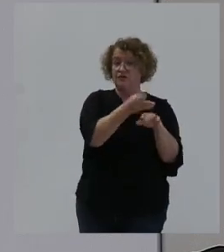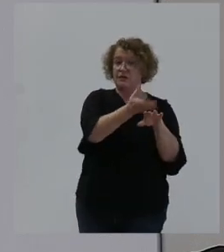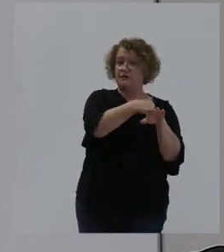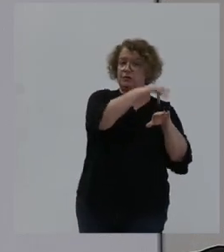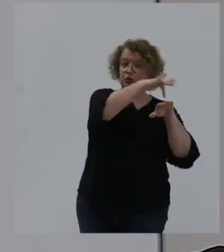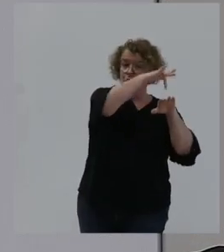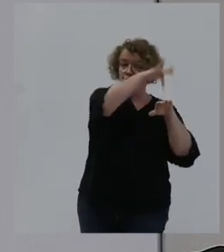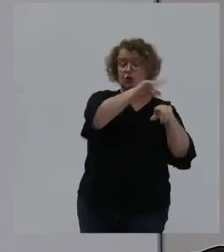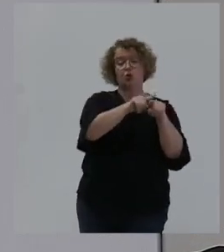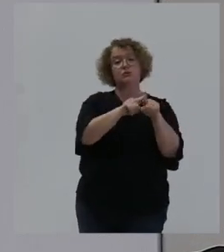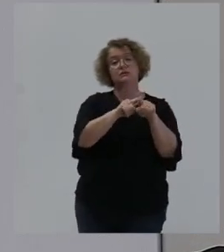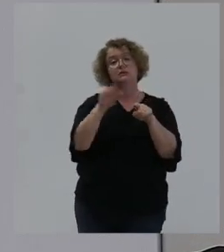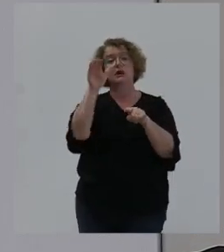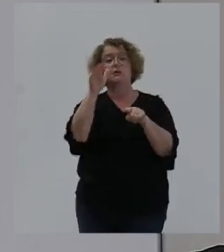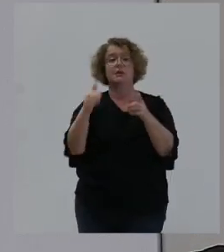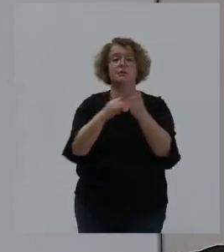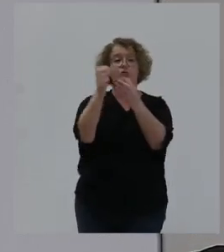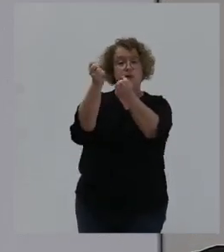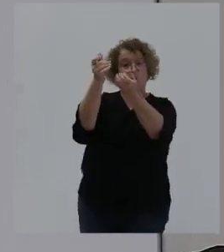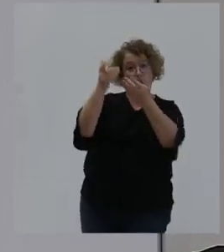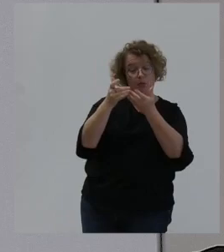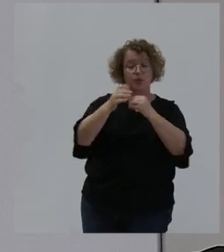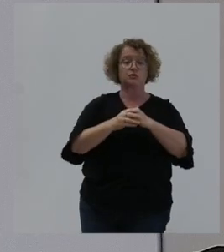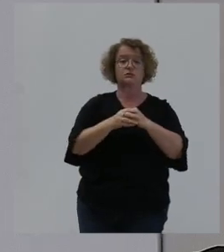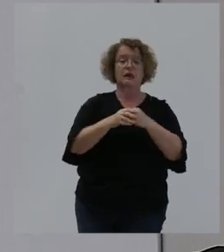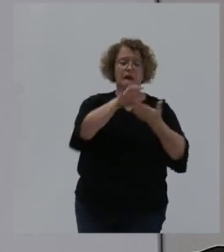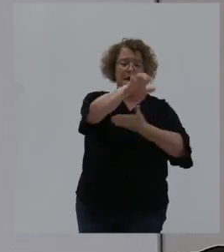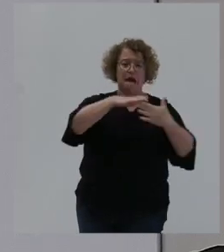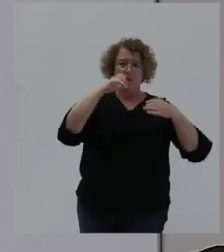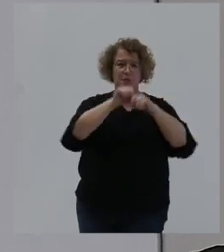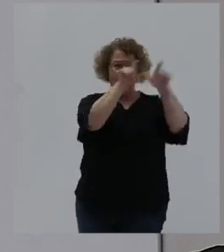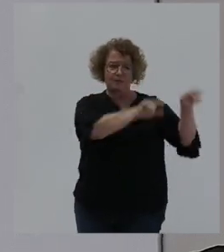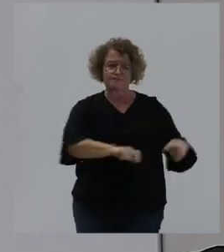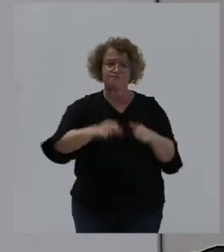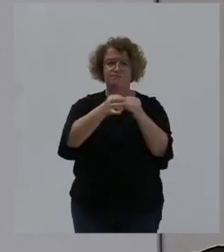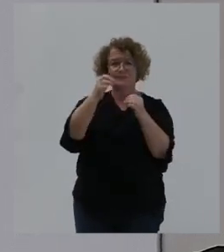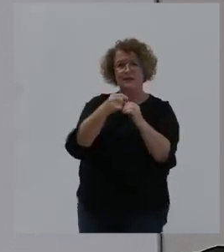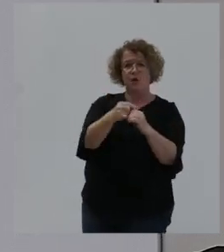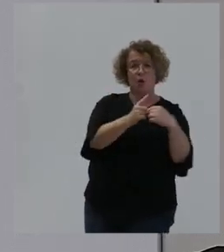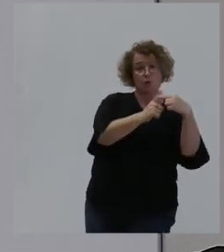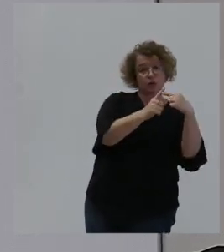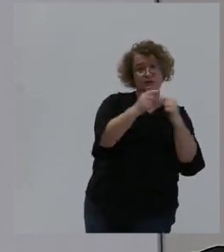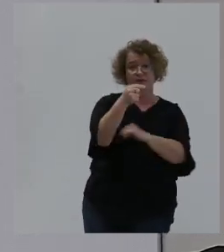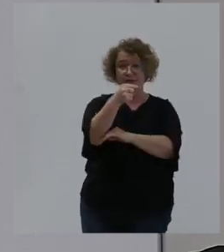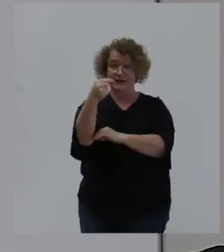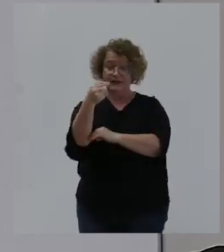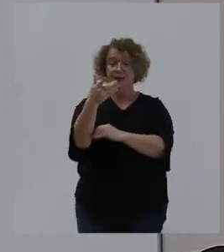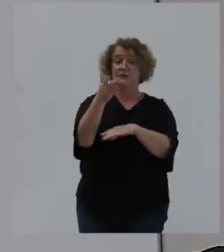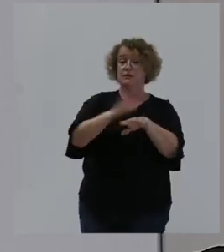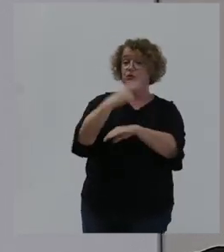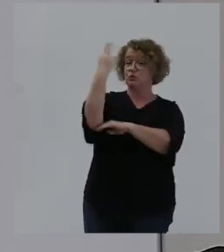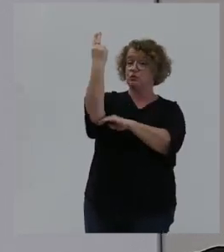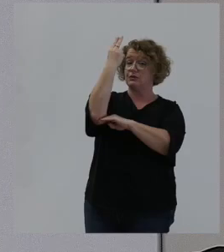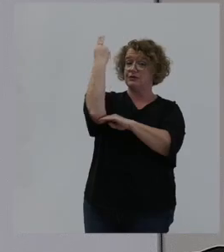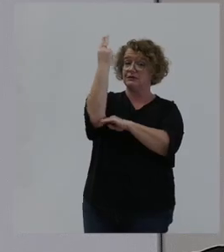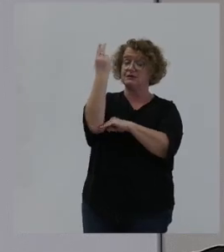à projets après coup. C'est vrai que le rapport de la Cour des comptes était critique sur le rapport coût-avantage, mais pour les universités, ça a